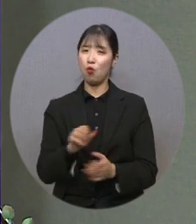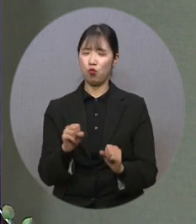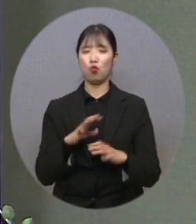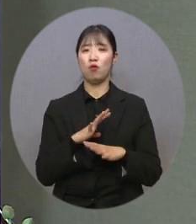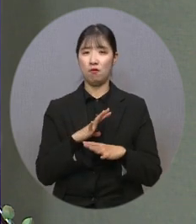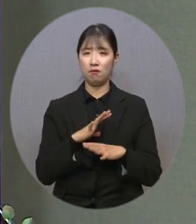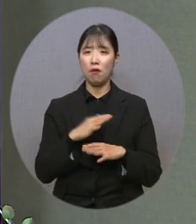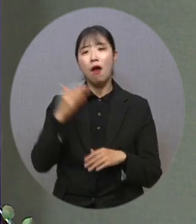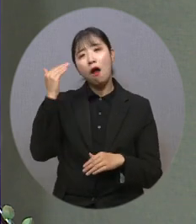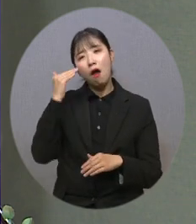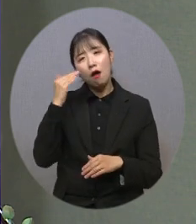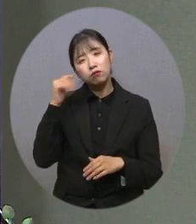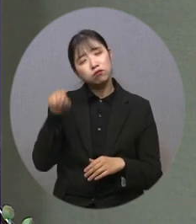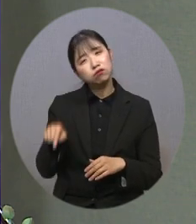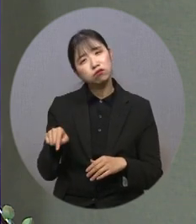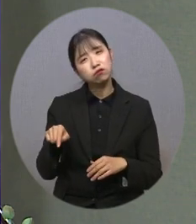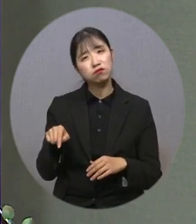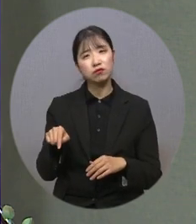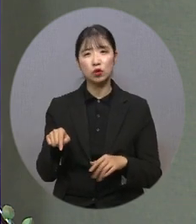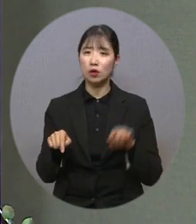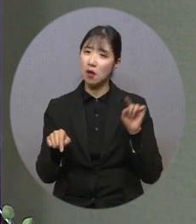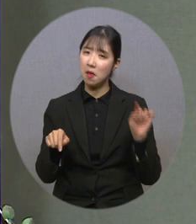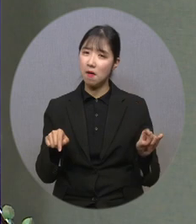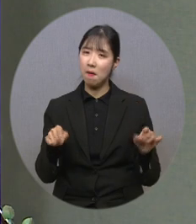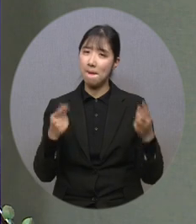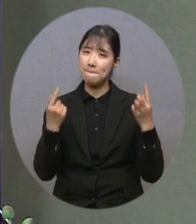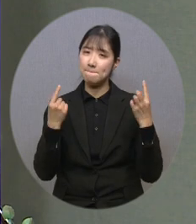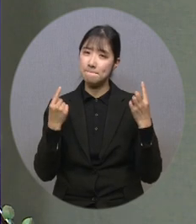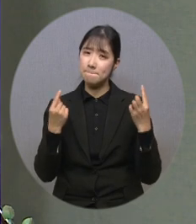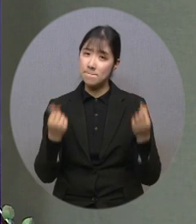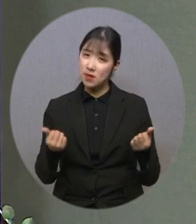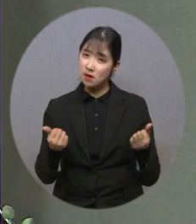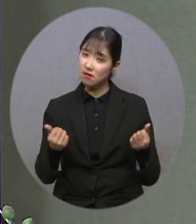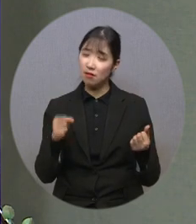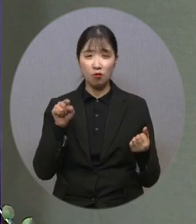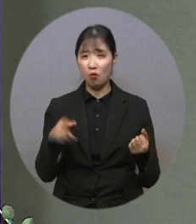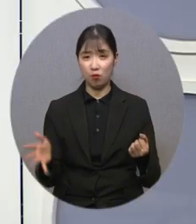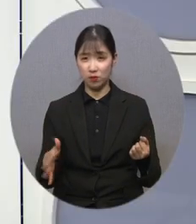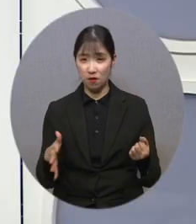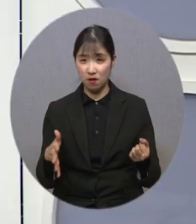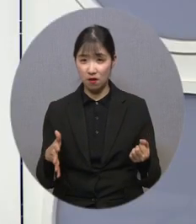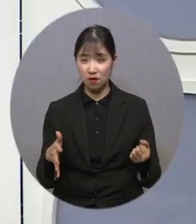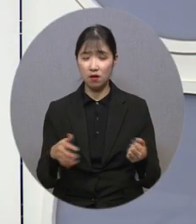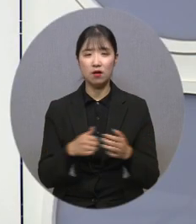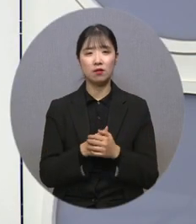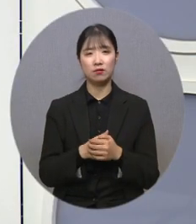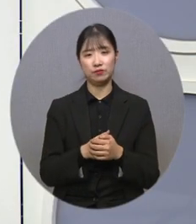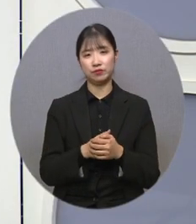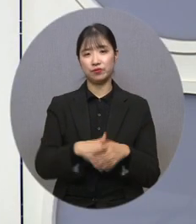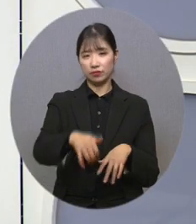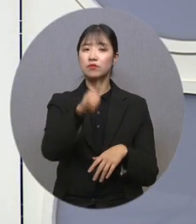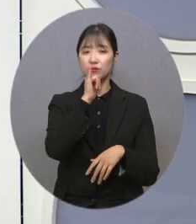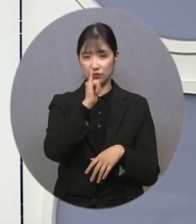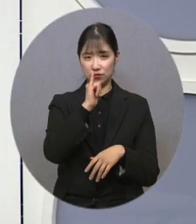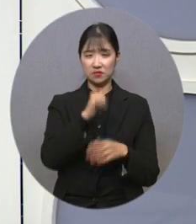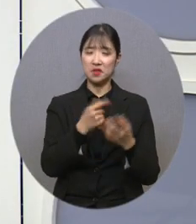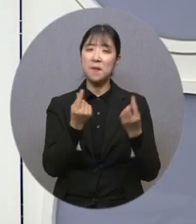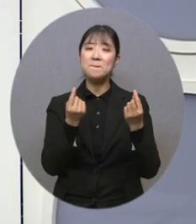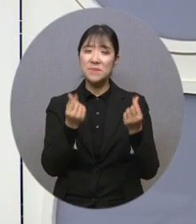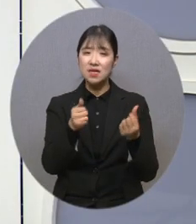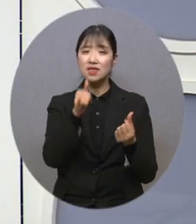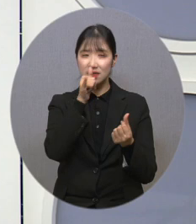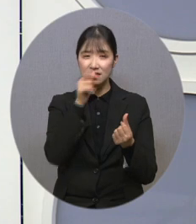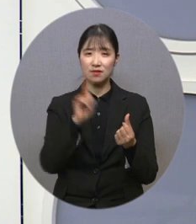놀랬어요. 근데 우리나라도 네. 그러한 제도가 없나요? 아 있습니다. 좀 유사한